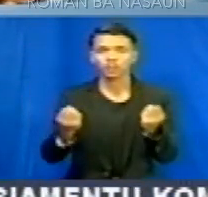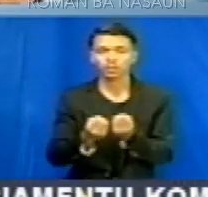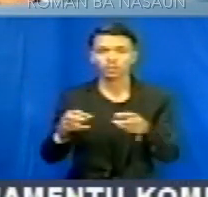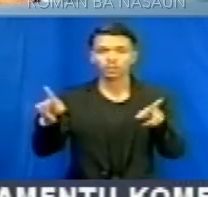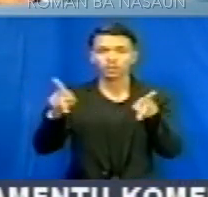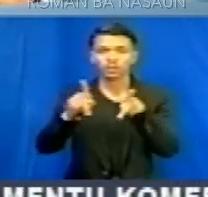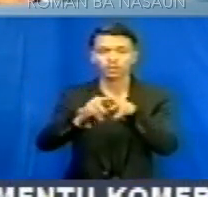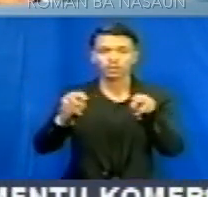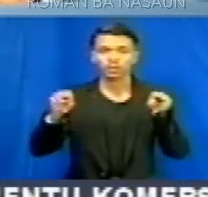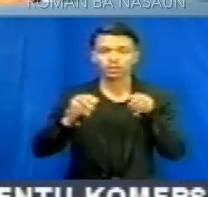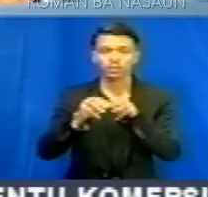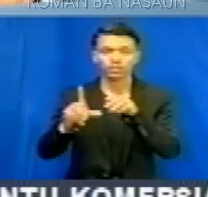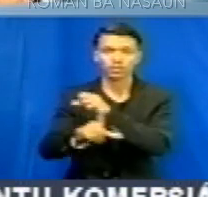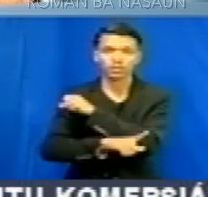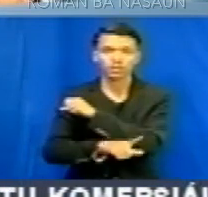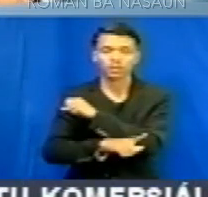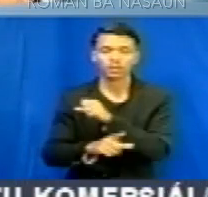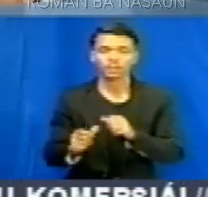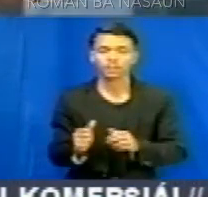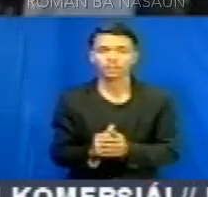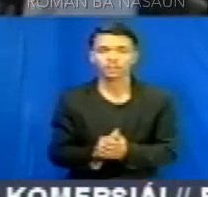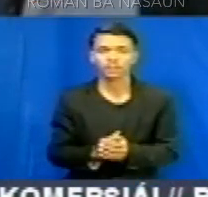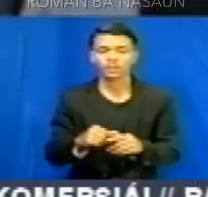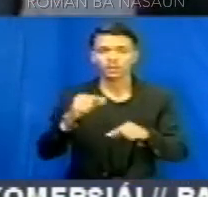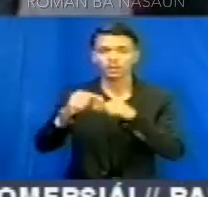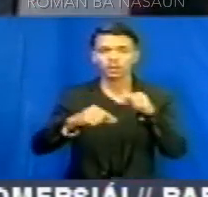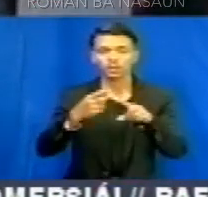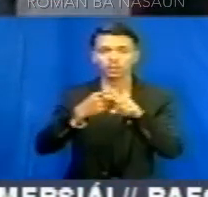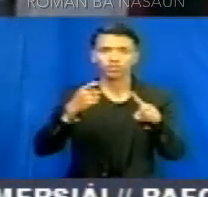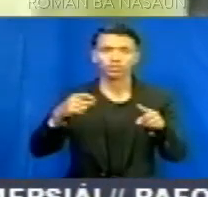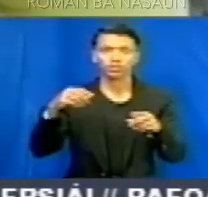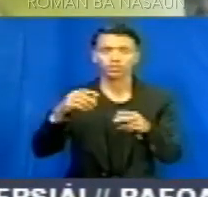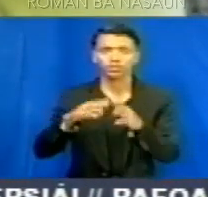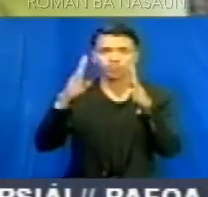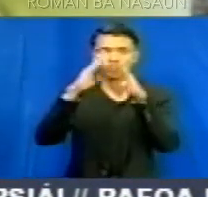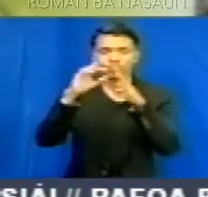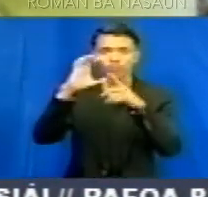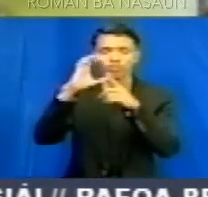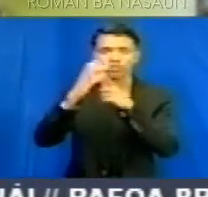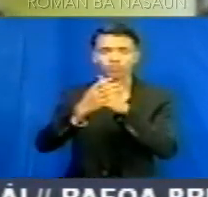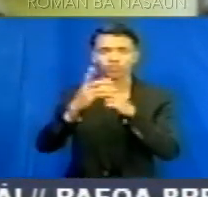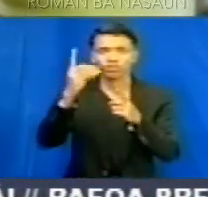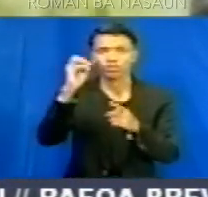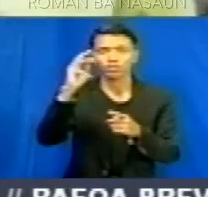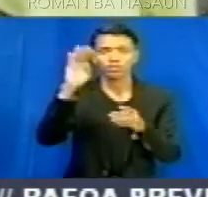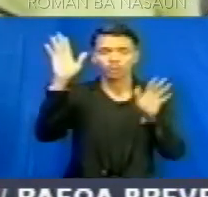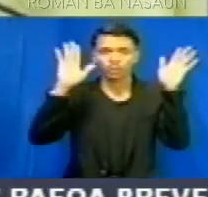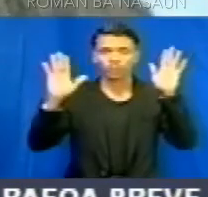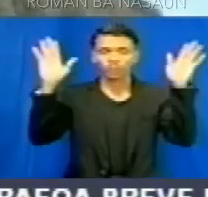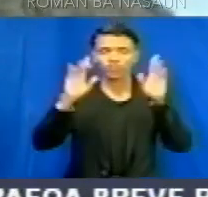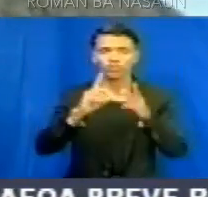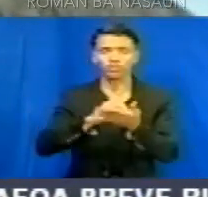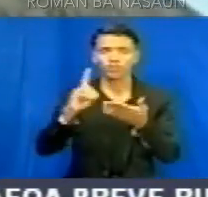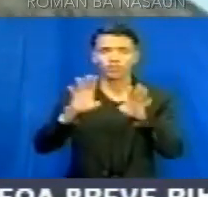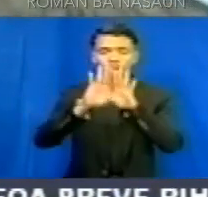Leotala, Município Likisa. Geração Husi Umalisan Manemuno, Suapat Padapat, domingo semana ne, inaugura uma Lulik